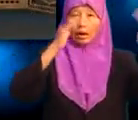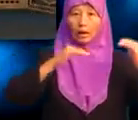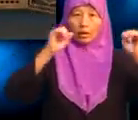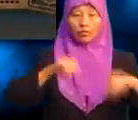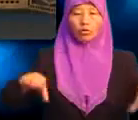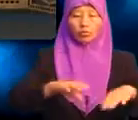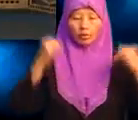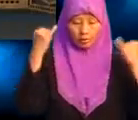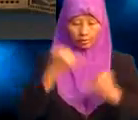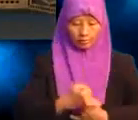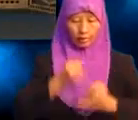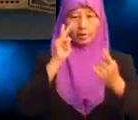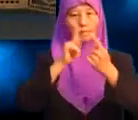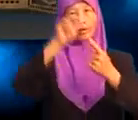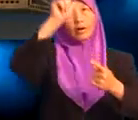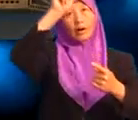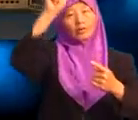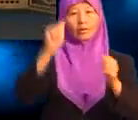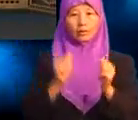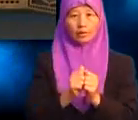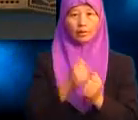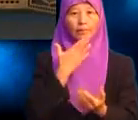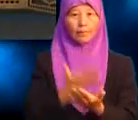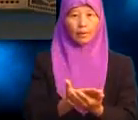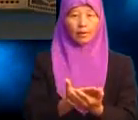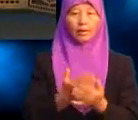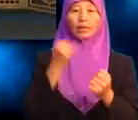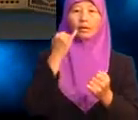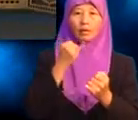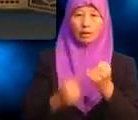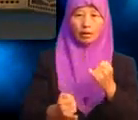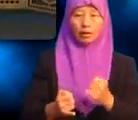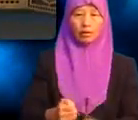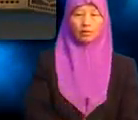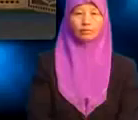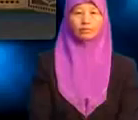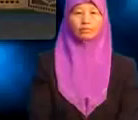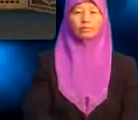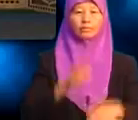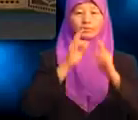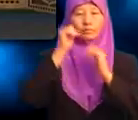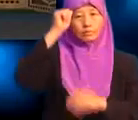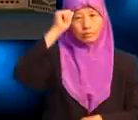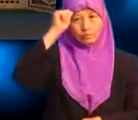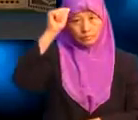melaksanakan ibadat kepada Allah dengan sempurna. Akhir kata, wabillahi taufik